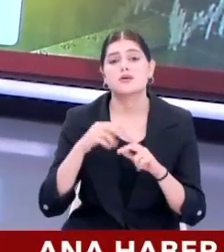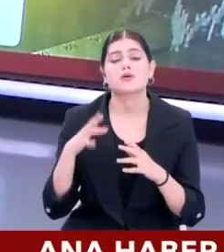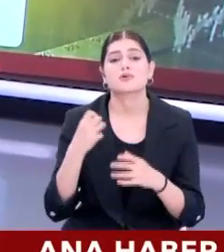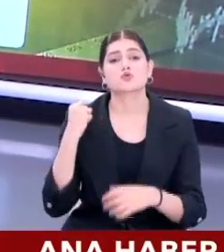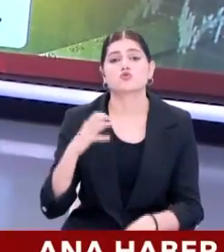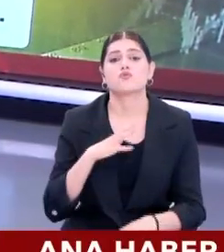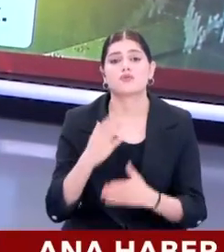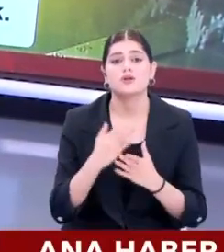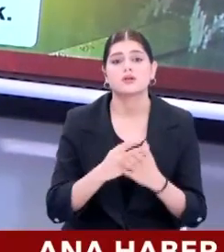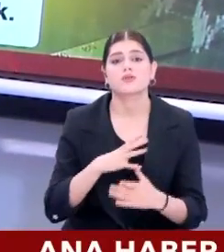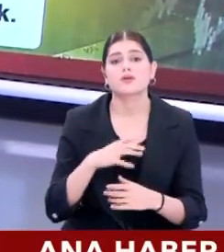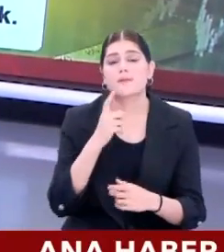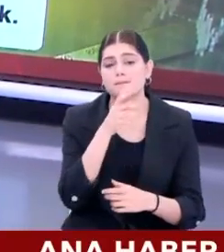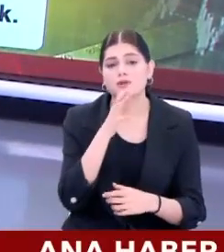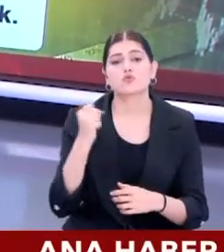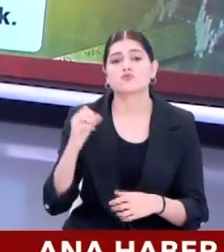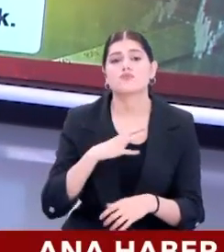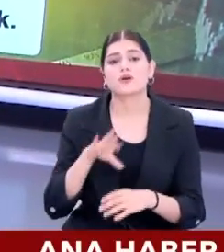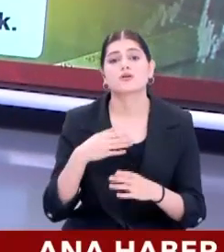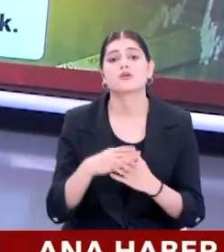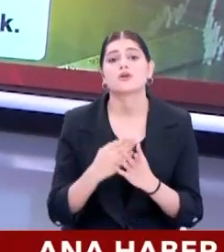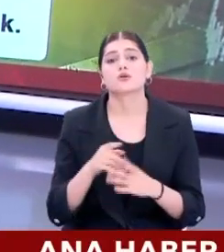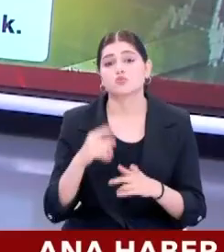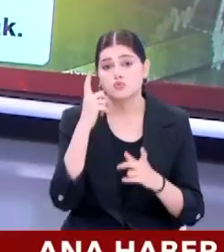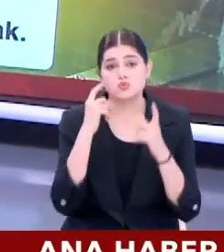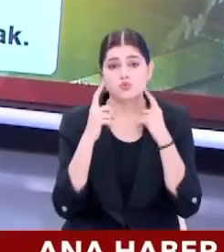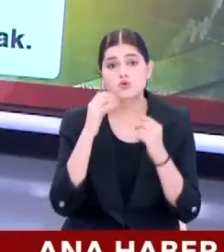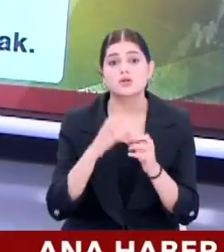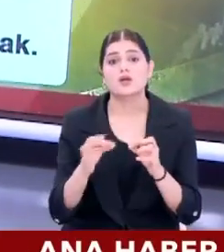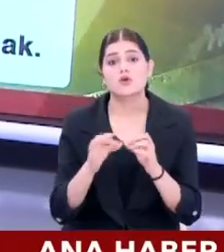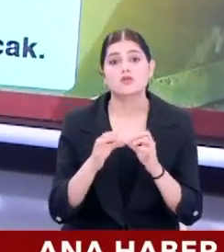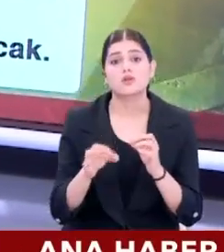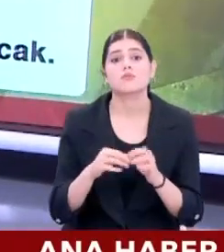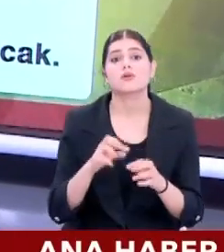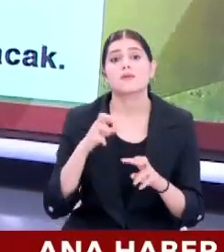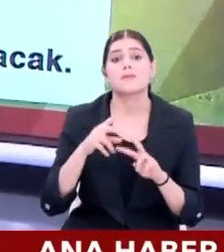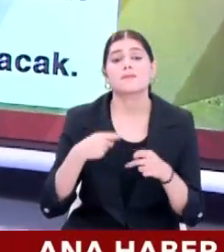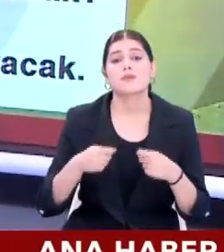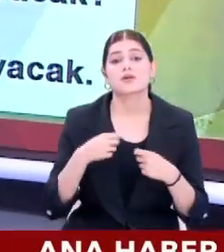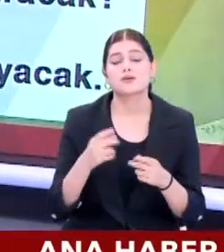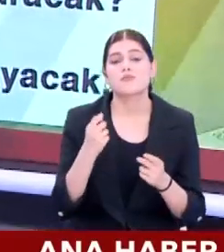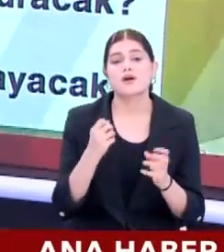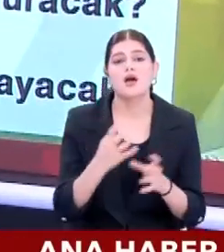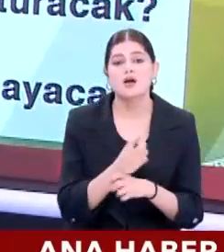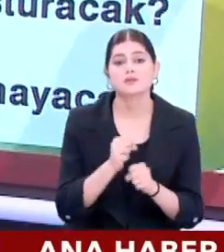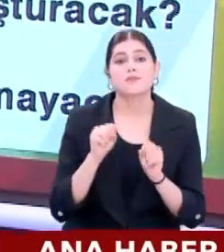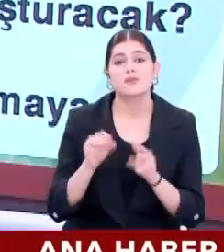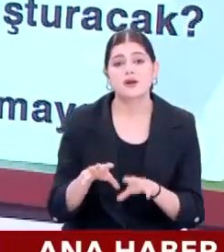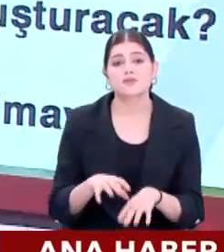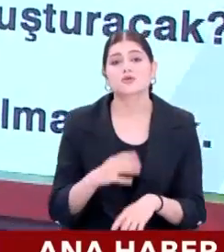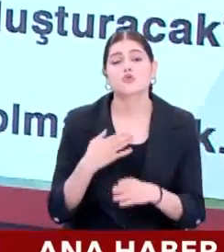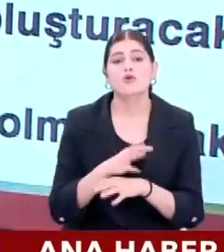gücü var her açıdan bilgi gücü var vesaire bütün bunları düşünürseniz ekonomiyi tamamen piyasa insafına ve dar gelirli aleyhine terk etmesi